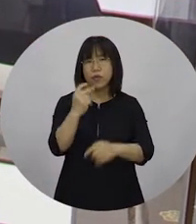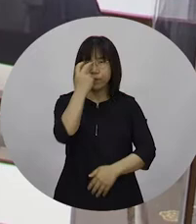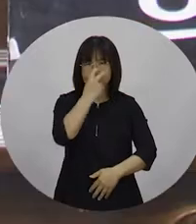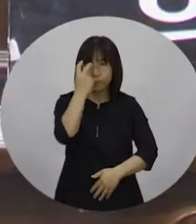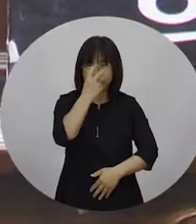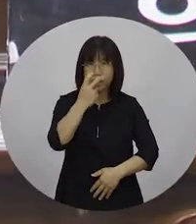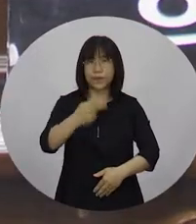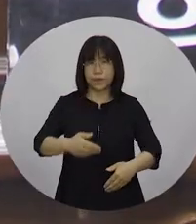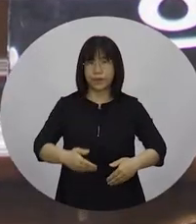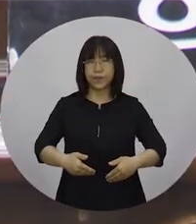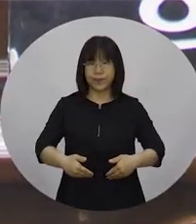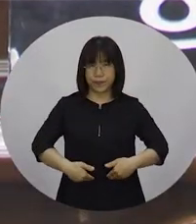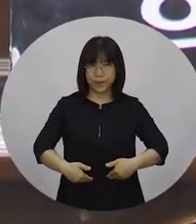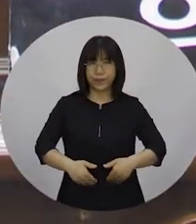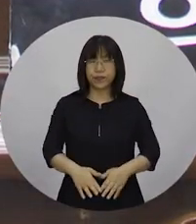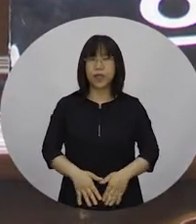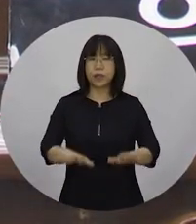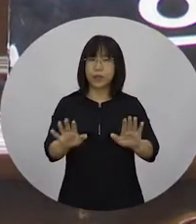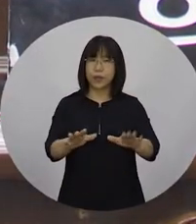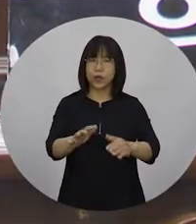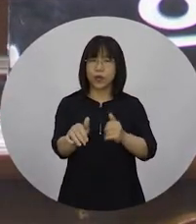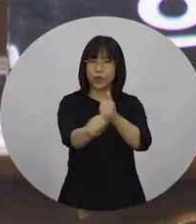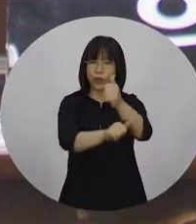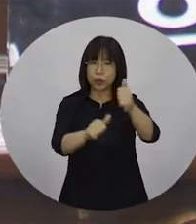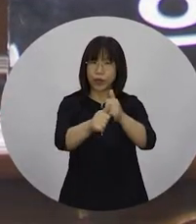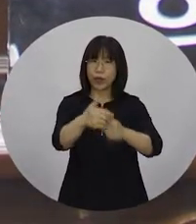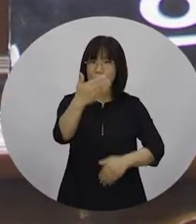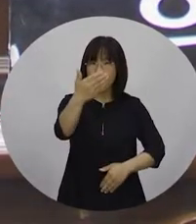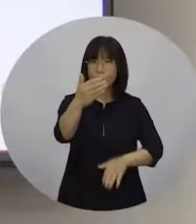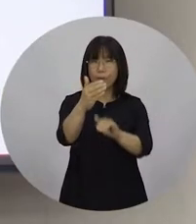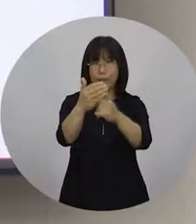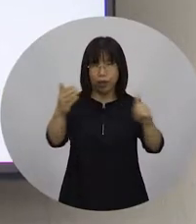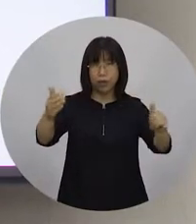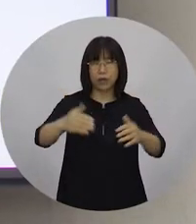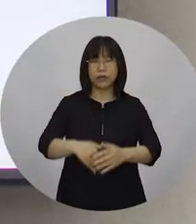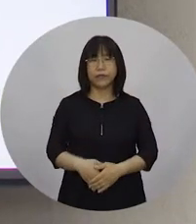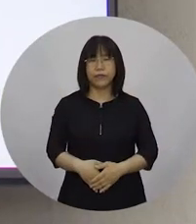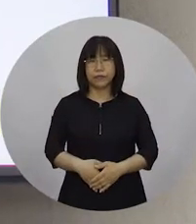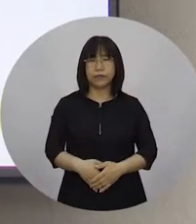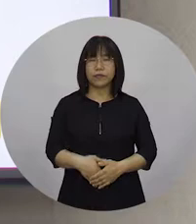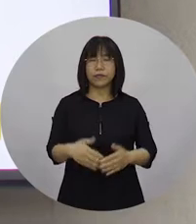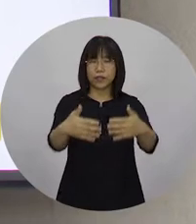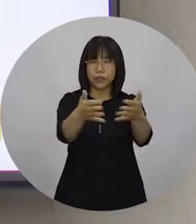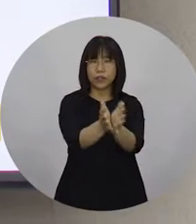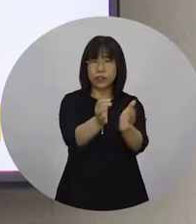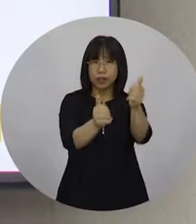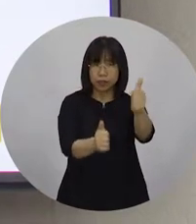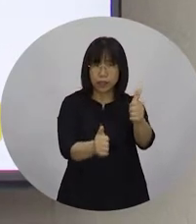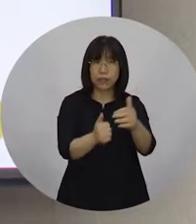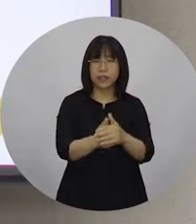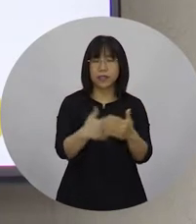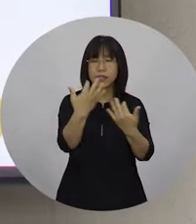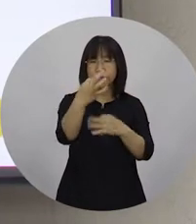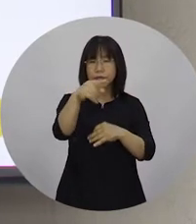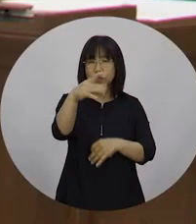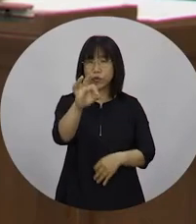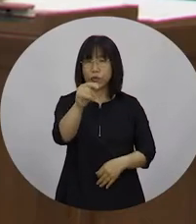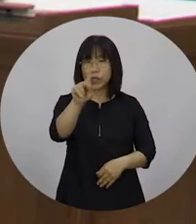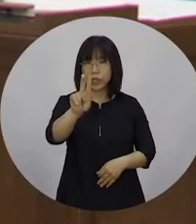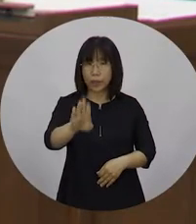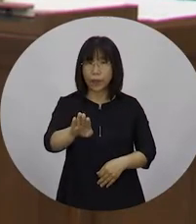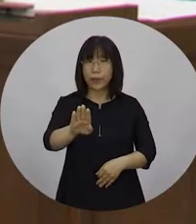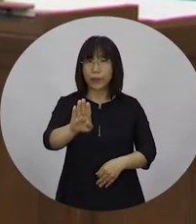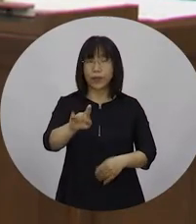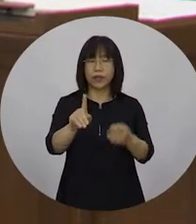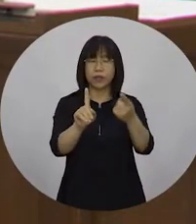안건에 대한 심사 활동을 펼치게 됩니다 특히 9명의 원으로 예상 결선 특별위원회를 구성하고 위원장